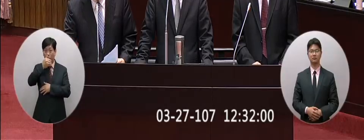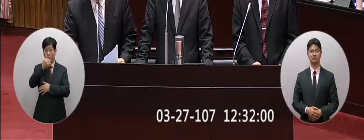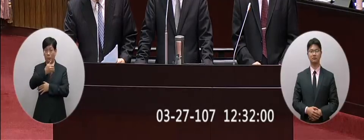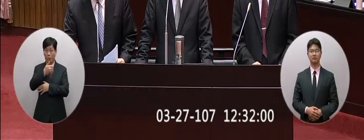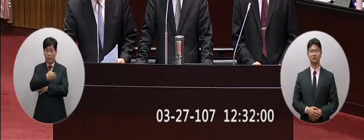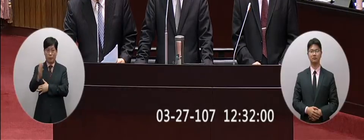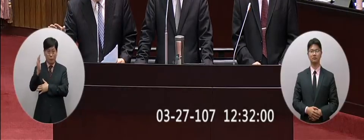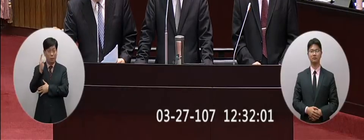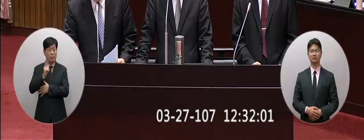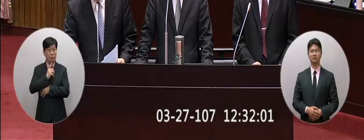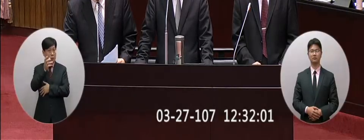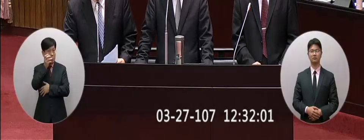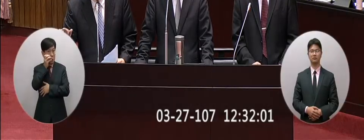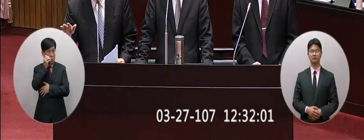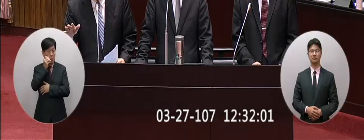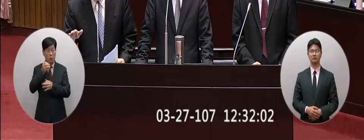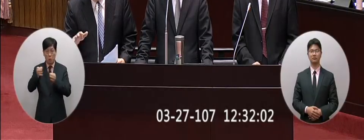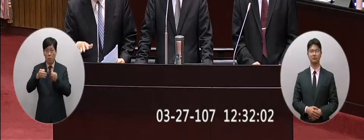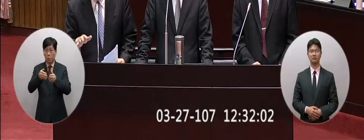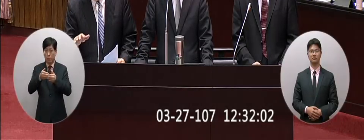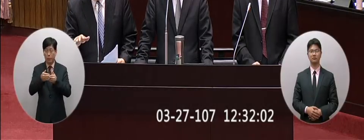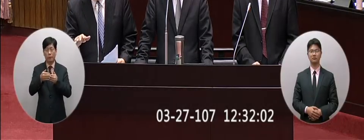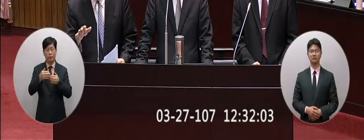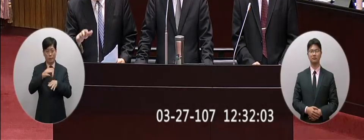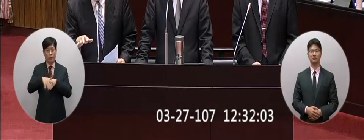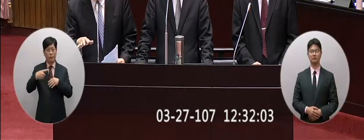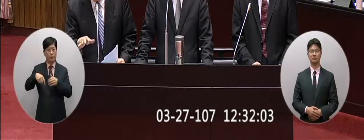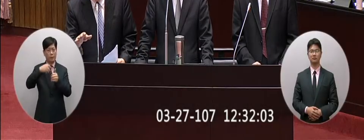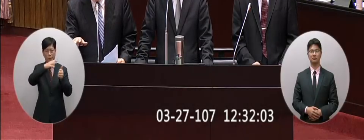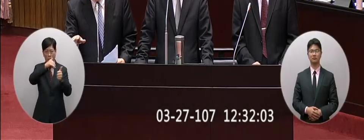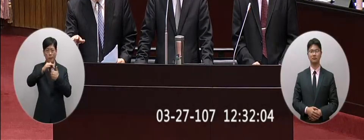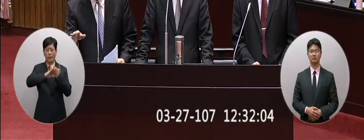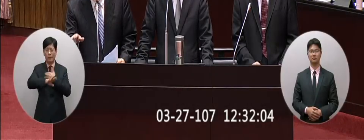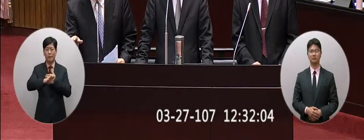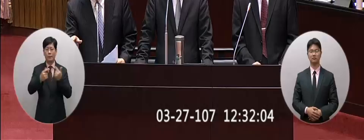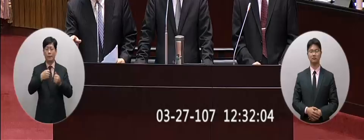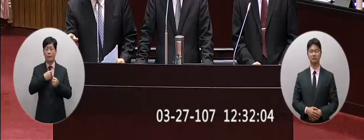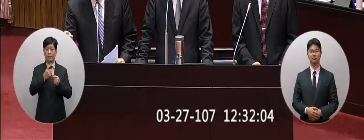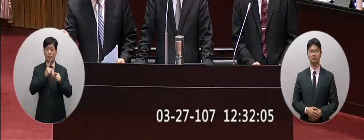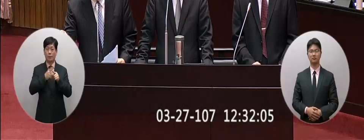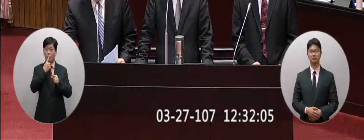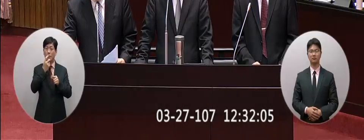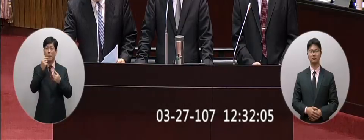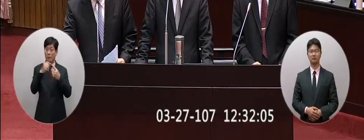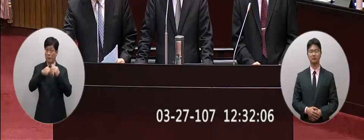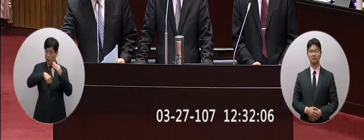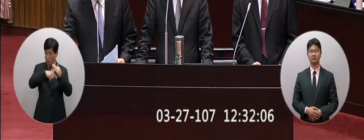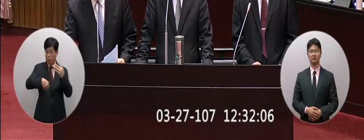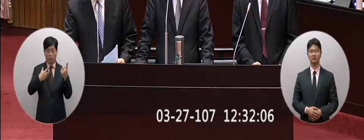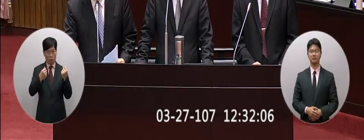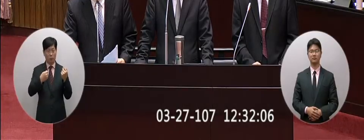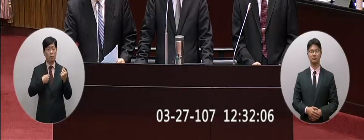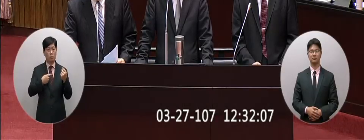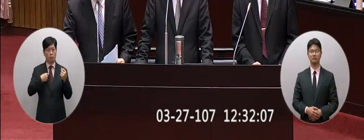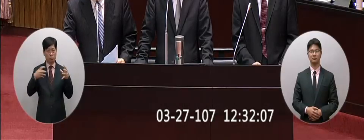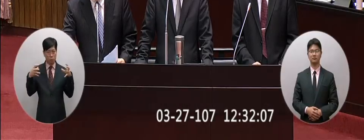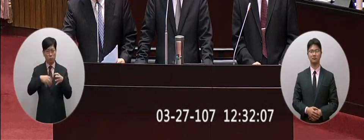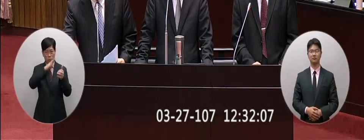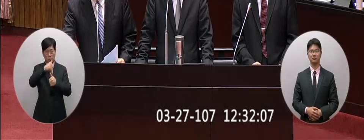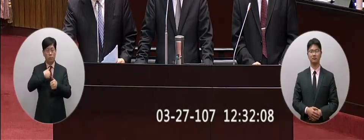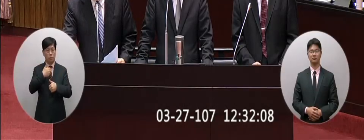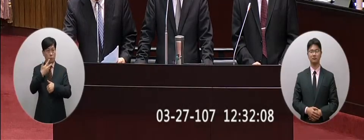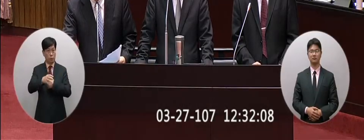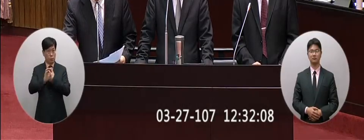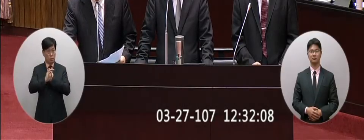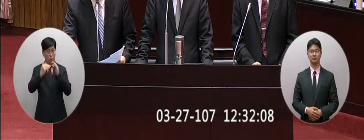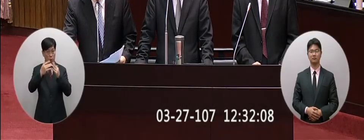发展观光的需要，我们也会整合相关，我们也把中研院的研究的资源跟我们相关水事所的